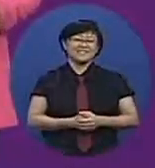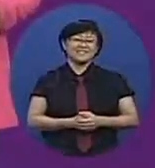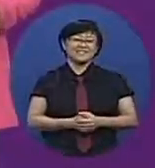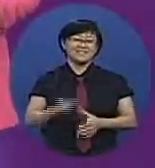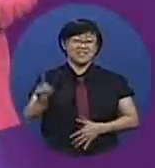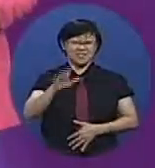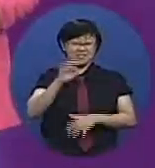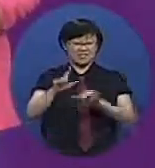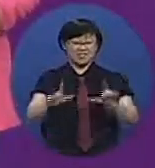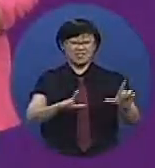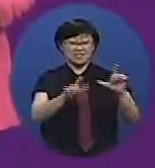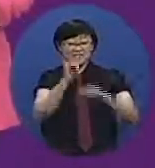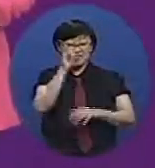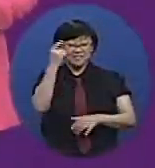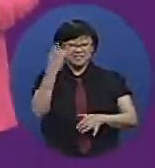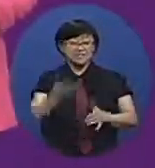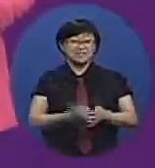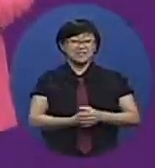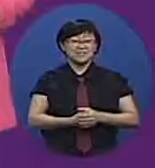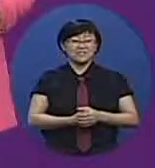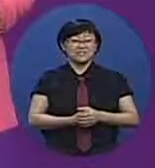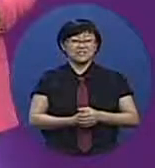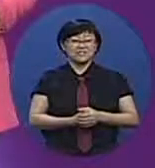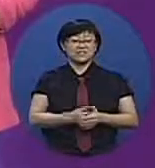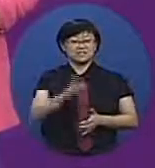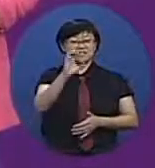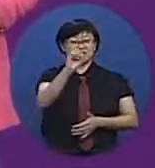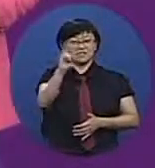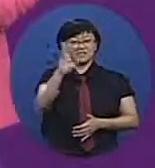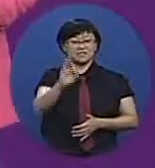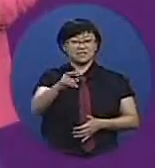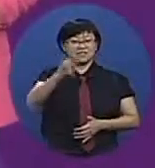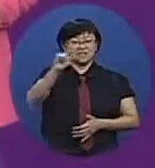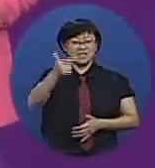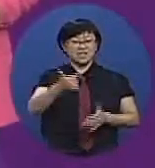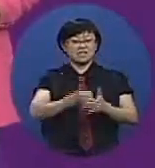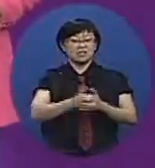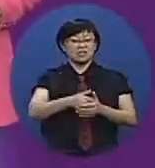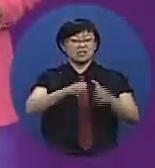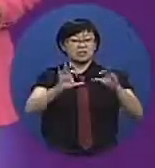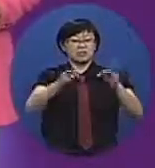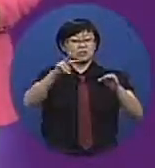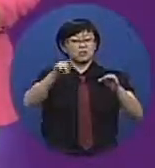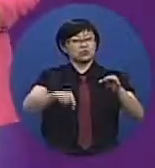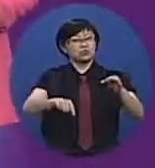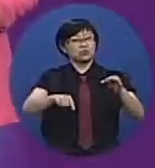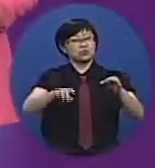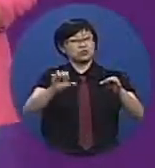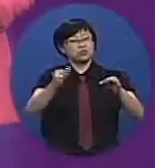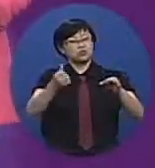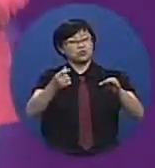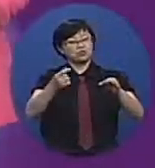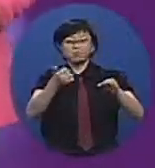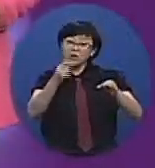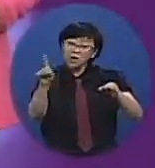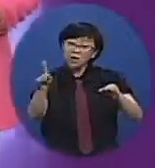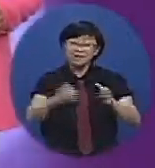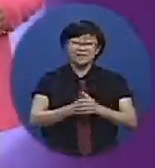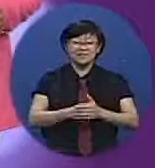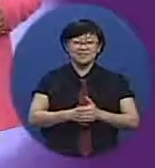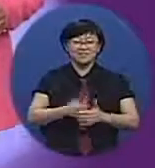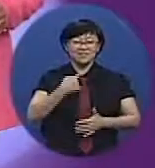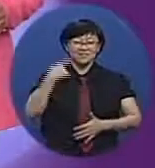어디 사시는 누구십니까? 예, 여기 양산의 김수화입니다. 아주, 아유. 목소리가 아주